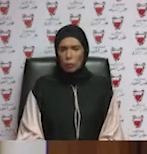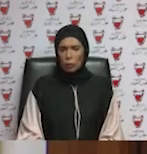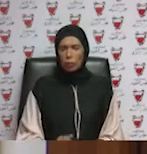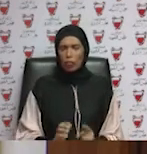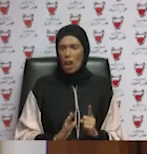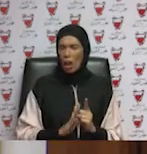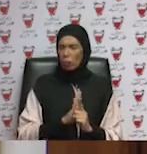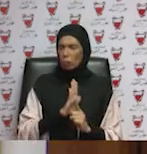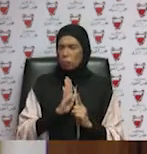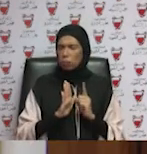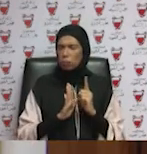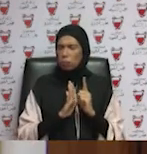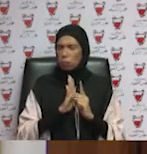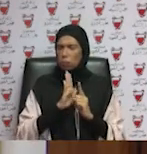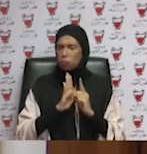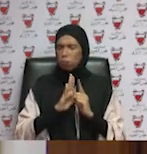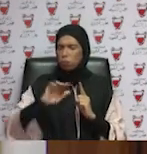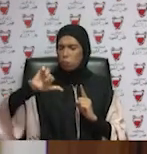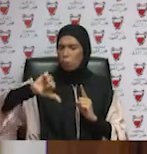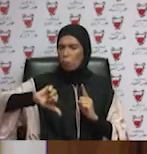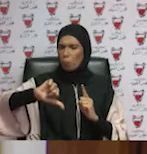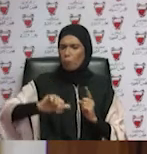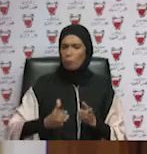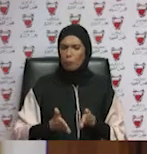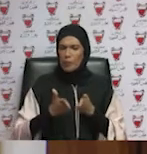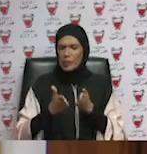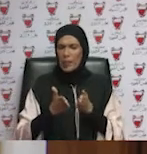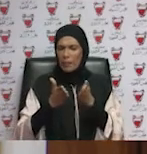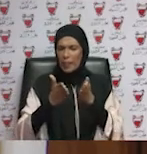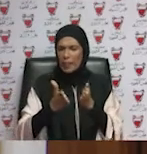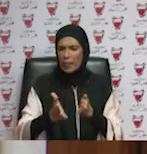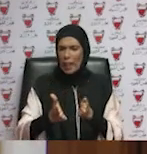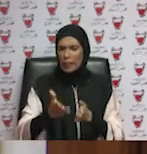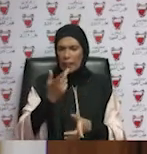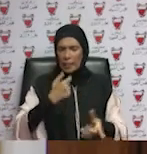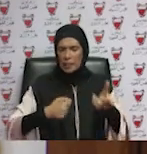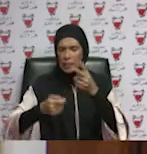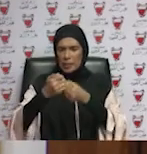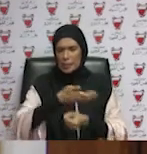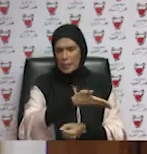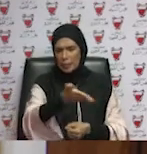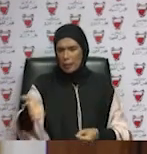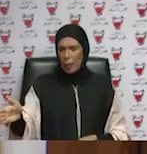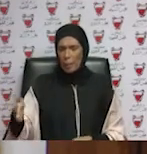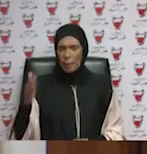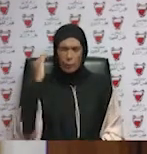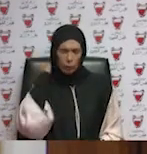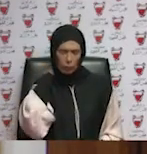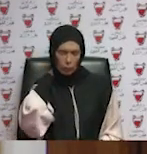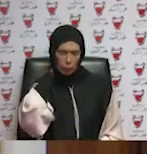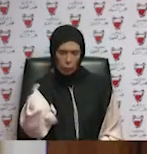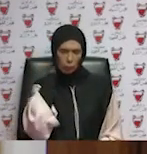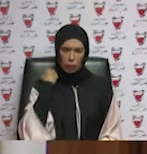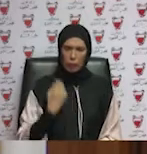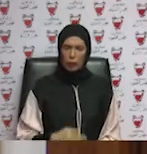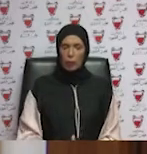تؤثر على حال السفينة الصيد وتكون غائبة عن نظر الجهات المعنية خلال